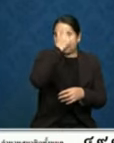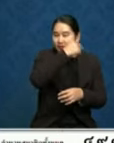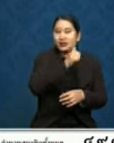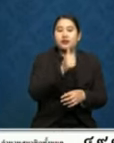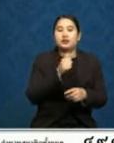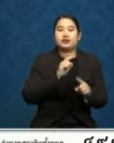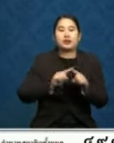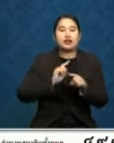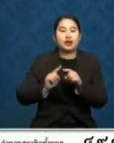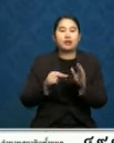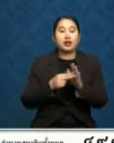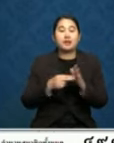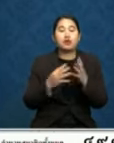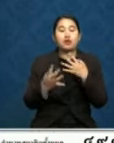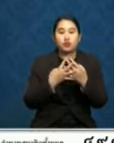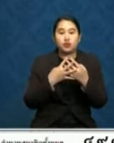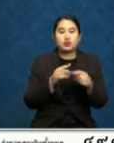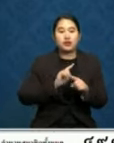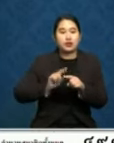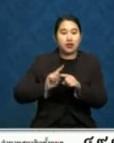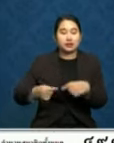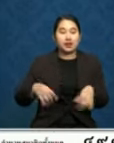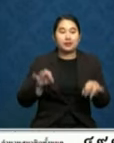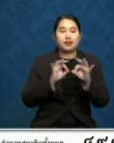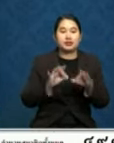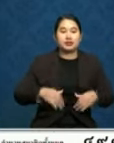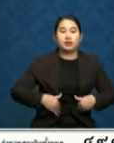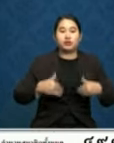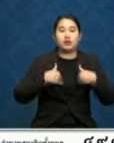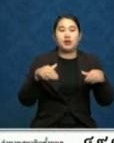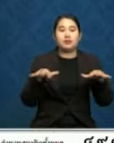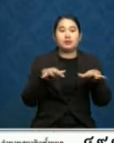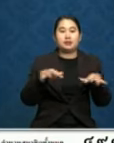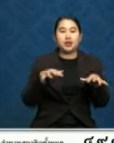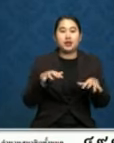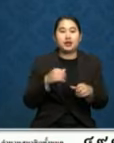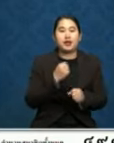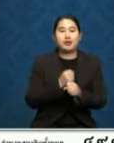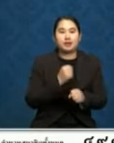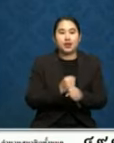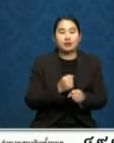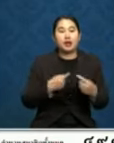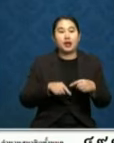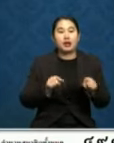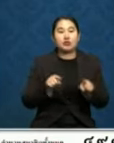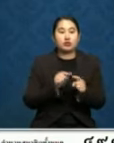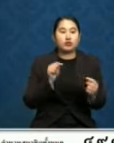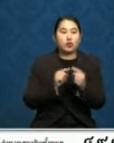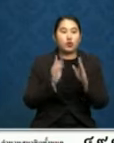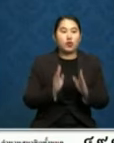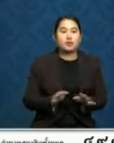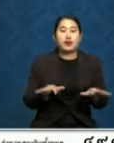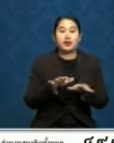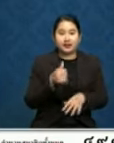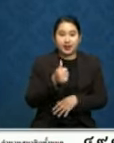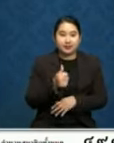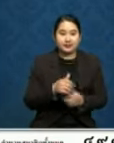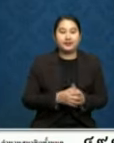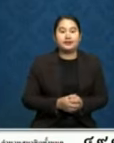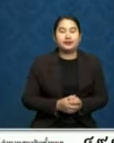แต่เข้าไปเป็นผู้ต้องขังเลยด้วยซ้ำเพื่อให้เขาได้ใช้ชีวิตปกติแล้วเวลาออกมาเนี่ยก็สามารถเป็นคนปกติได้นะคะสไลด์ถัดไป